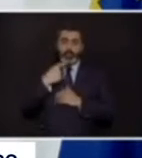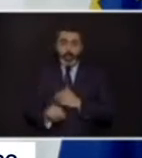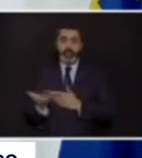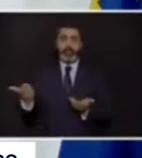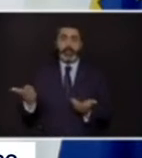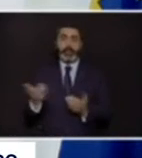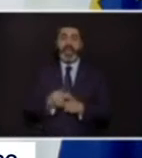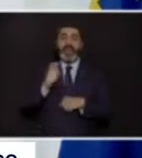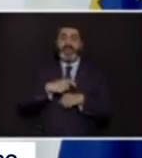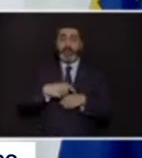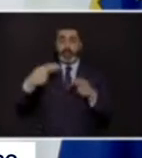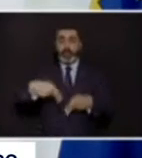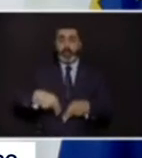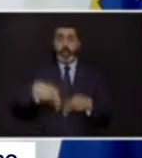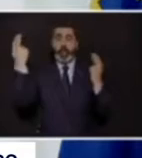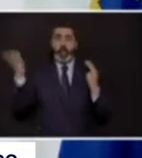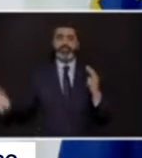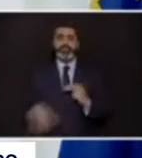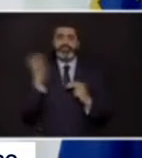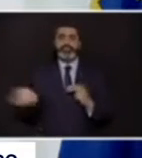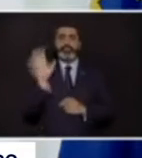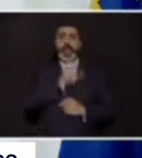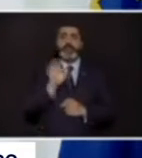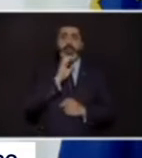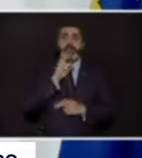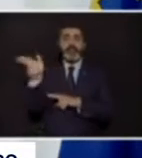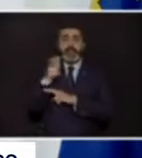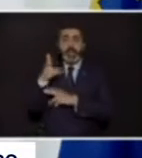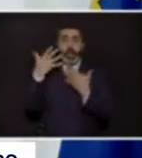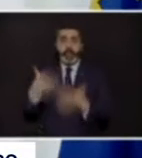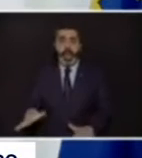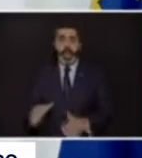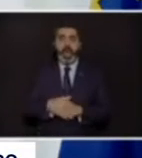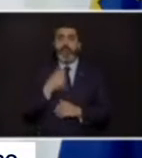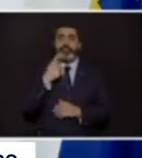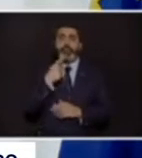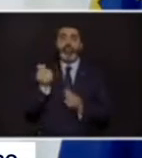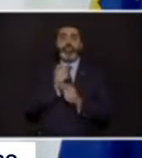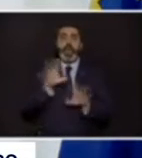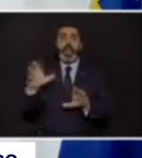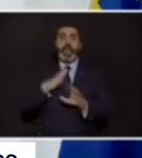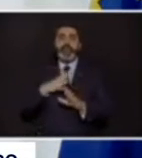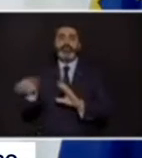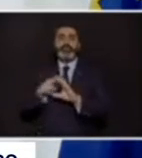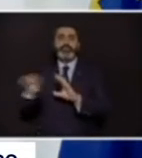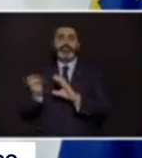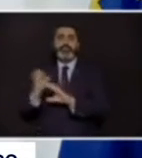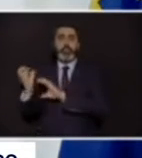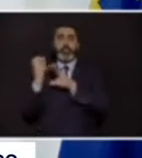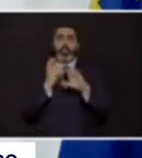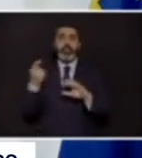των μεταναστών προς την Ευρώπη. Τα βίντεο που δείχνουν δωρεάν μετακινήσεις χιλιάδων ανθρώπων με τουρκικά